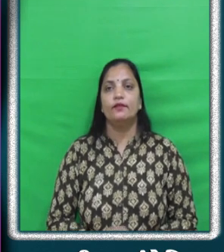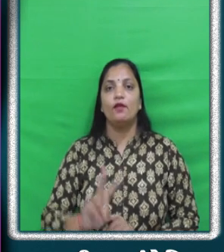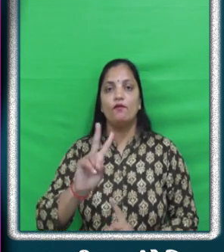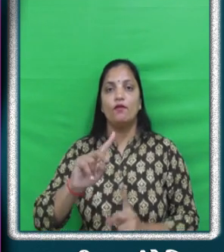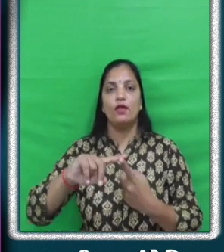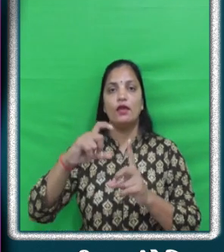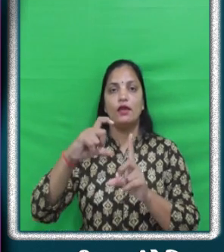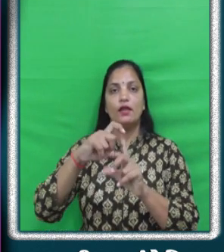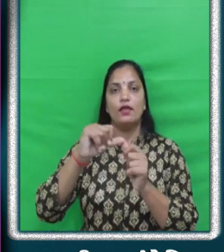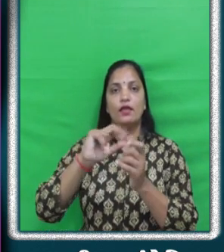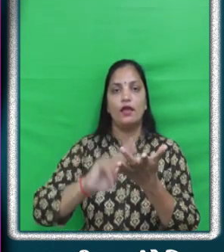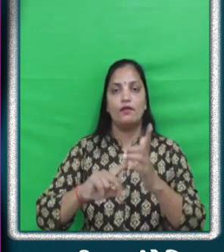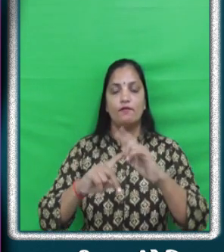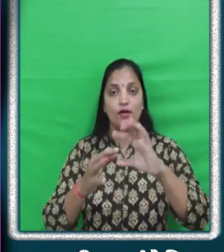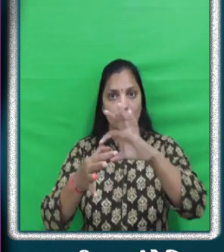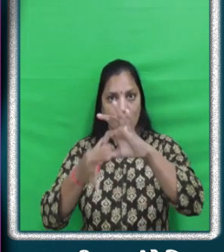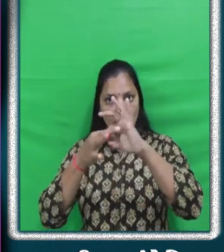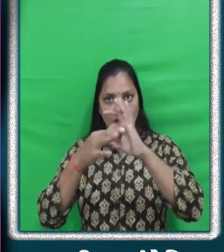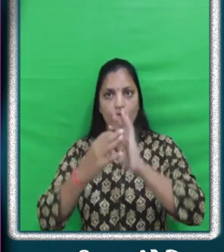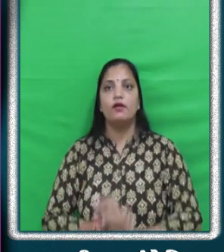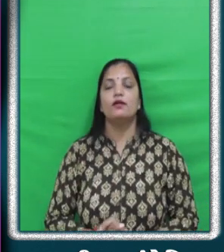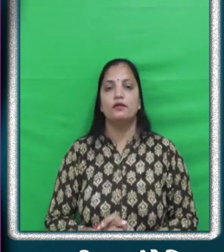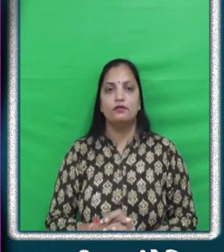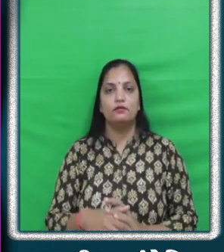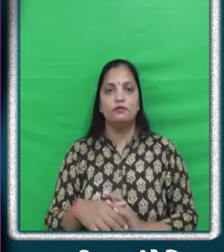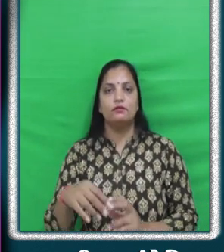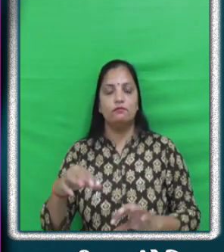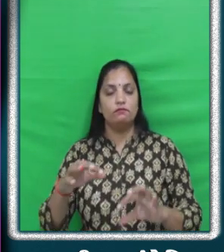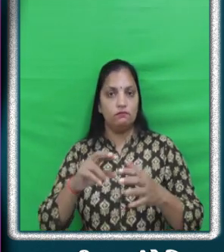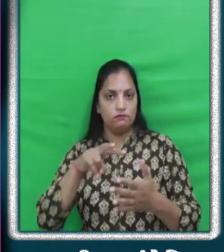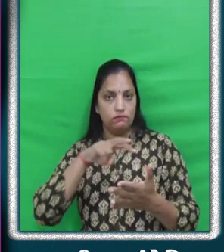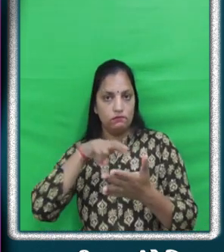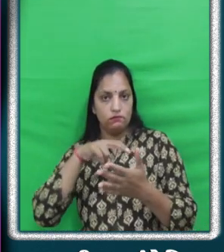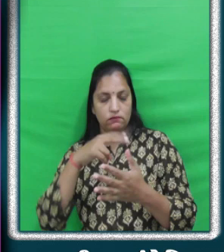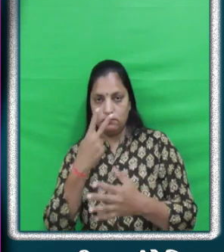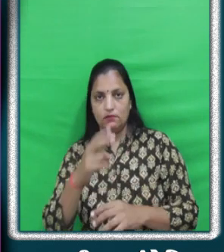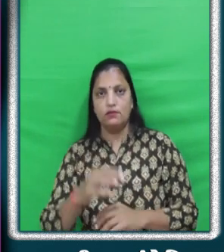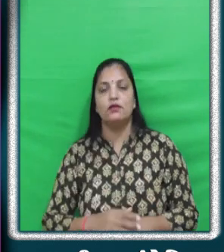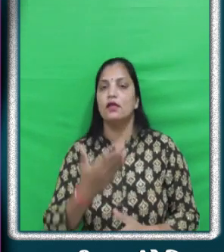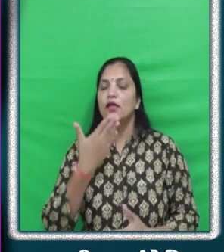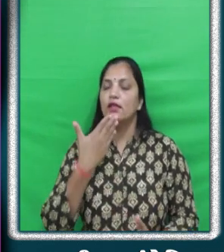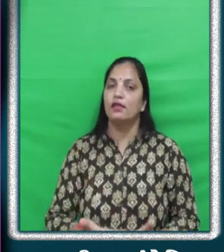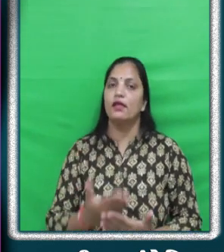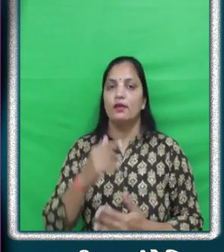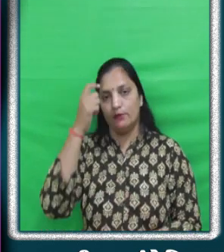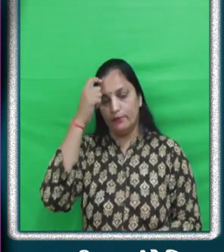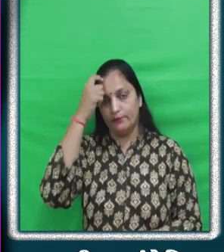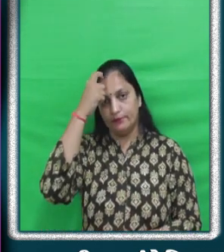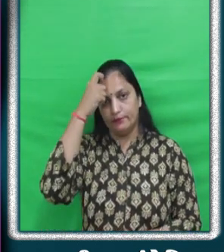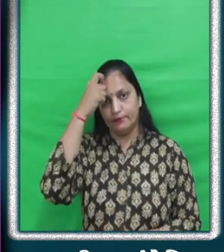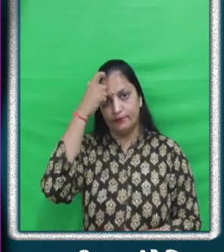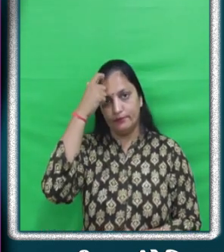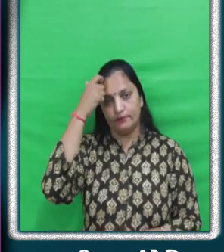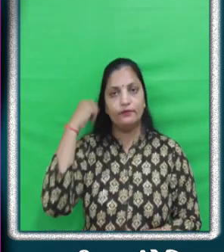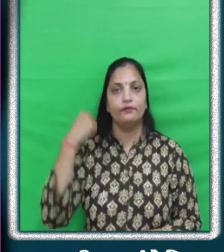કેદી વેદાંત તમારી સાથે કનેક્ટેડ છે, એની કમેન્ટો મને અહીં દેખાય છે. ધન્યવાદ એના માટે. સાચો આન્સર છે